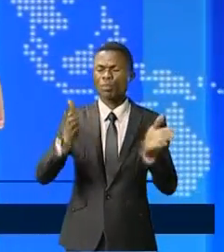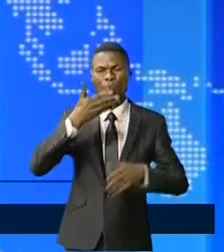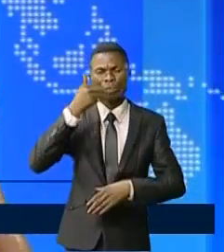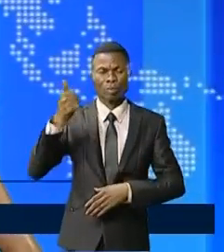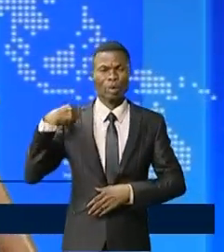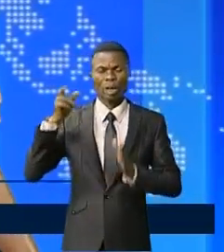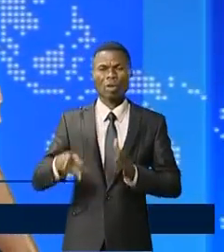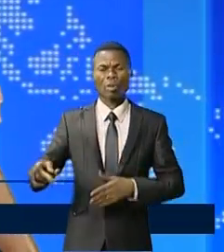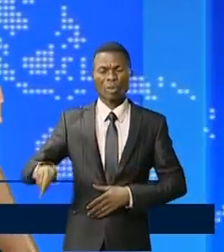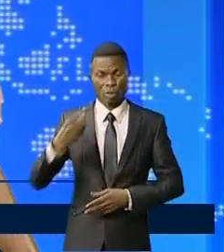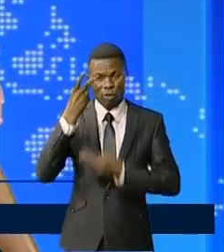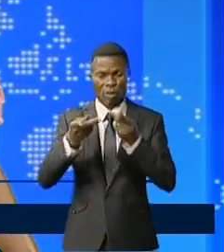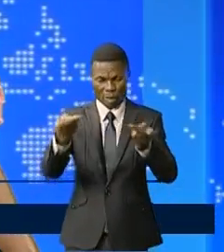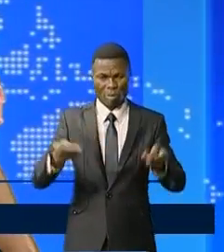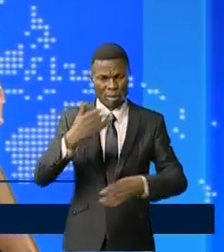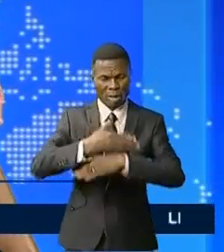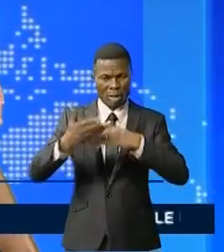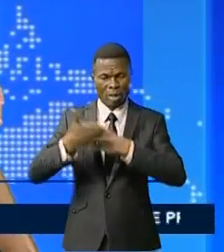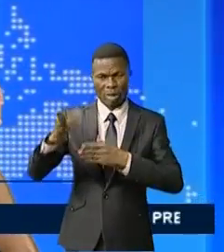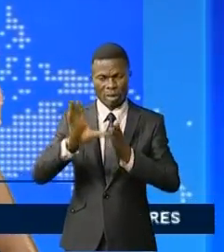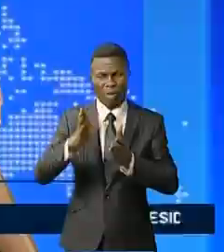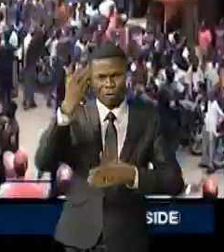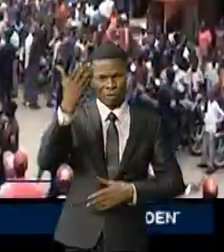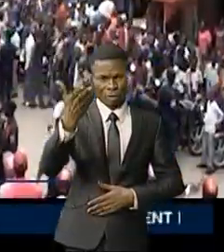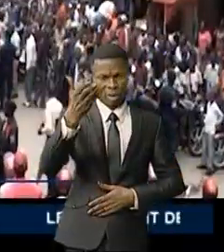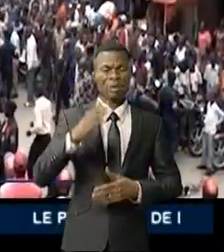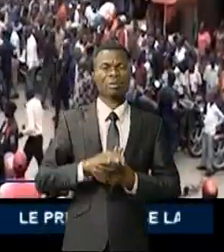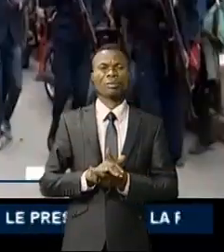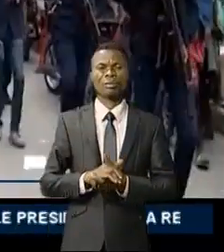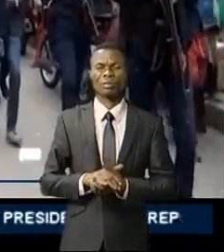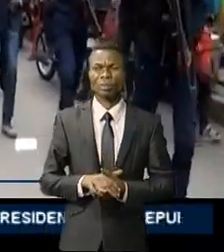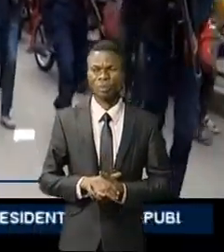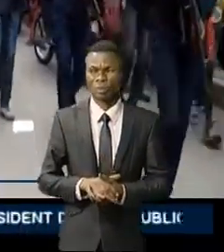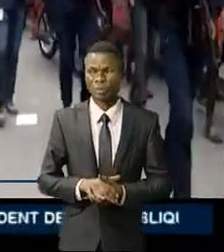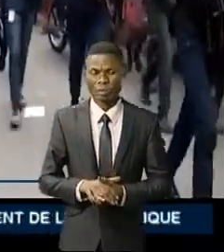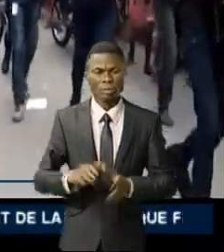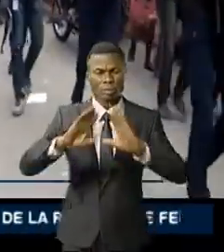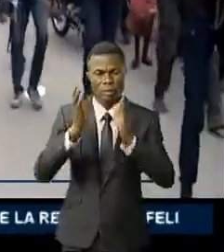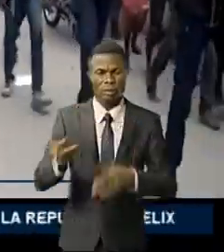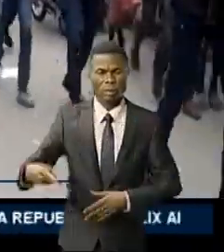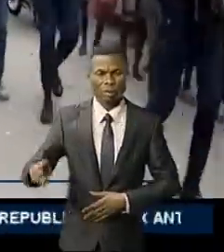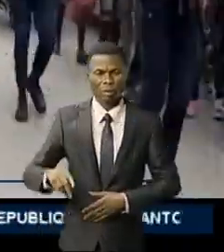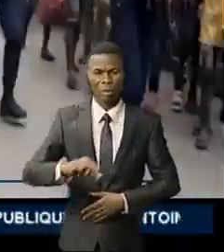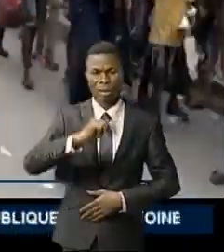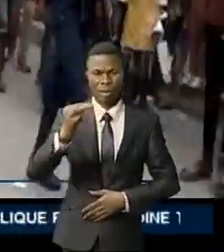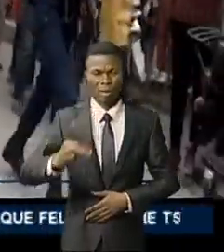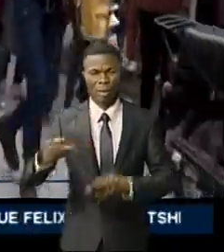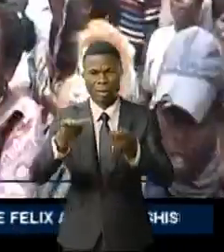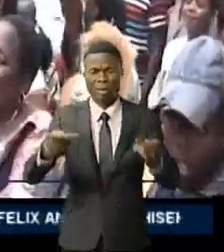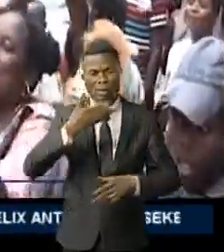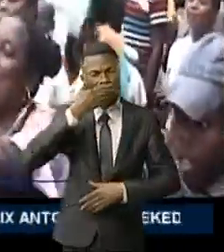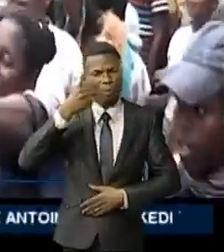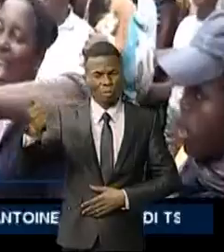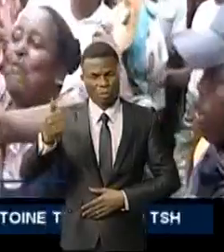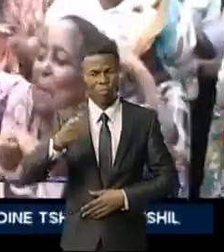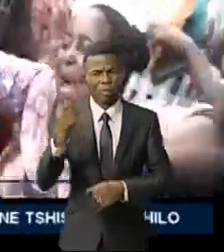provinces a visité ces sites. D'autres détails dans ses reportages. De Kindu dans la province du Maniema est un lieu par excellence